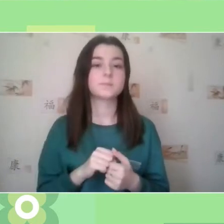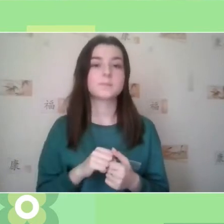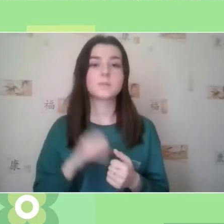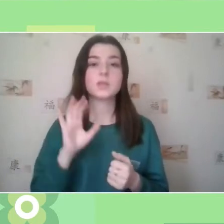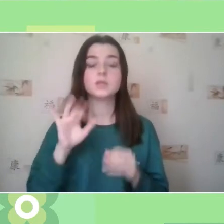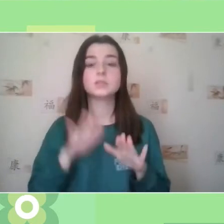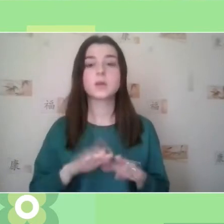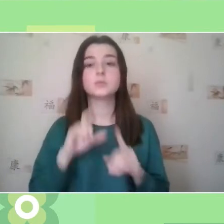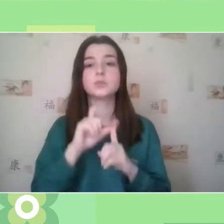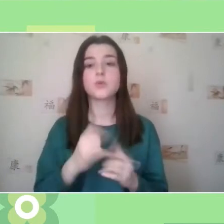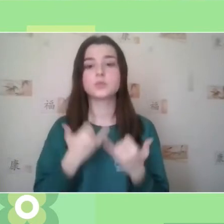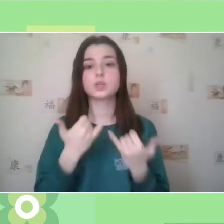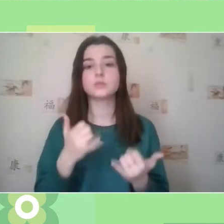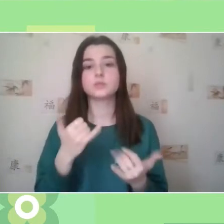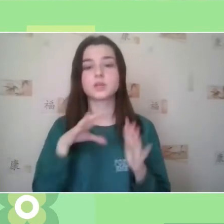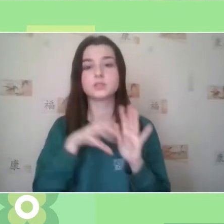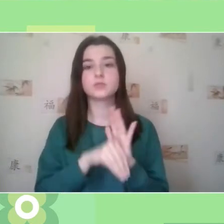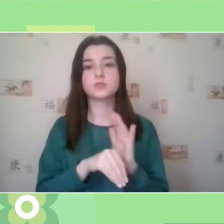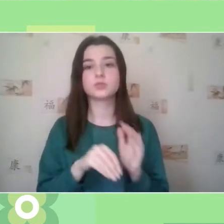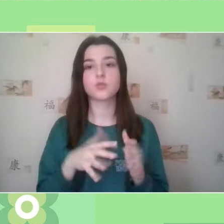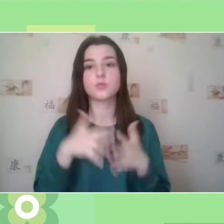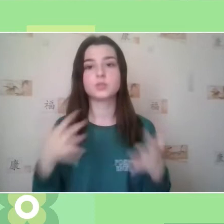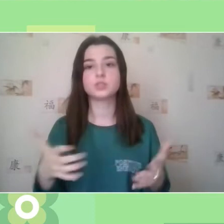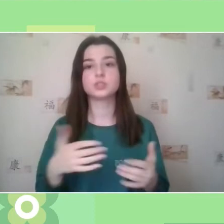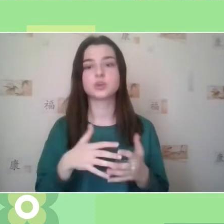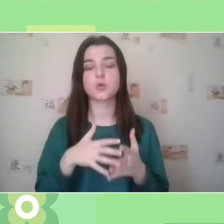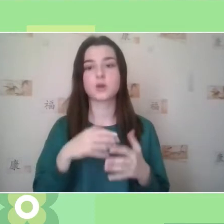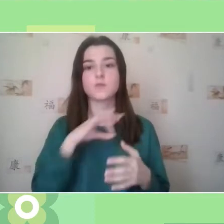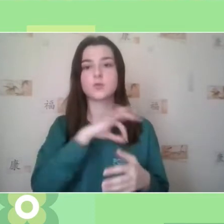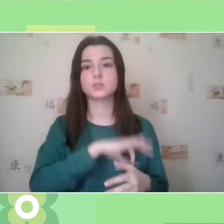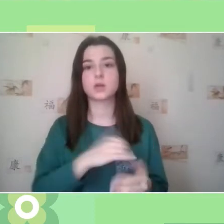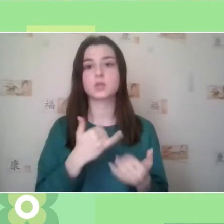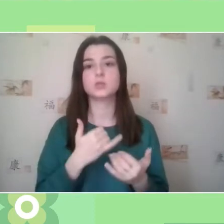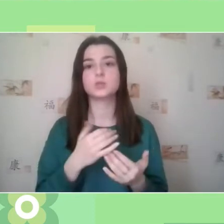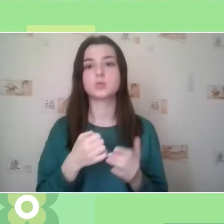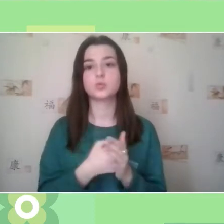слова «пожертва» увійшло слово в більш-менш широке використання «донат».